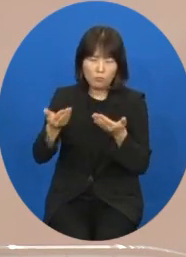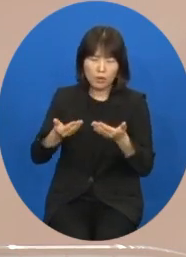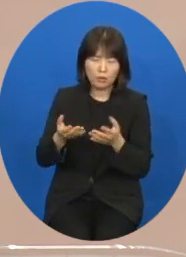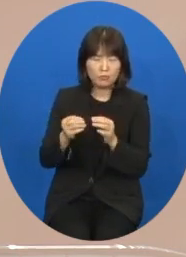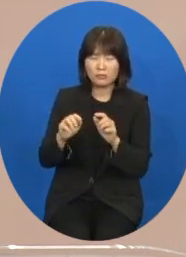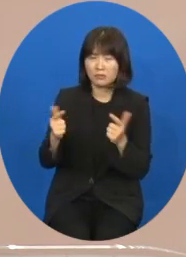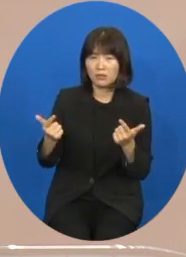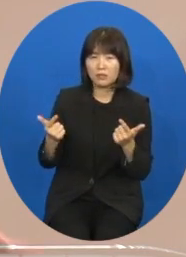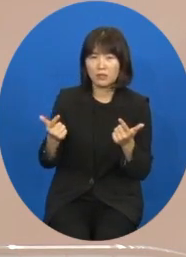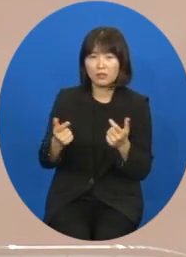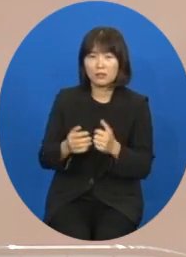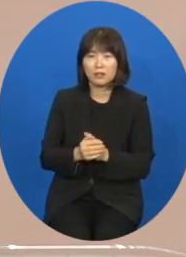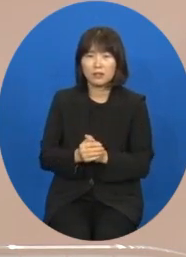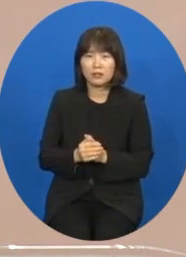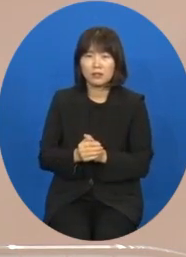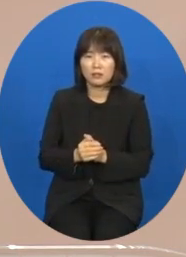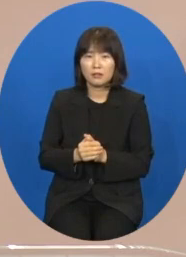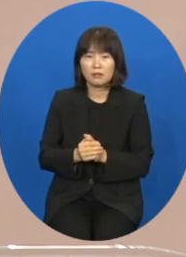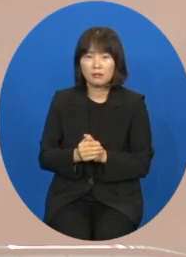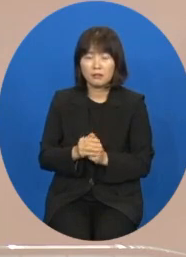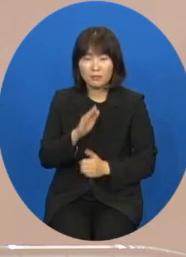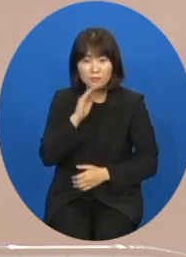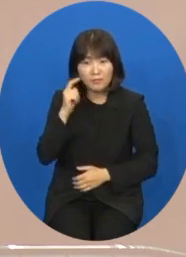없어. 진짜 그런가요?